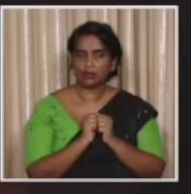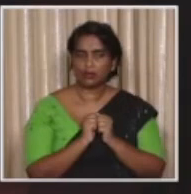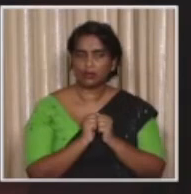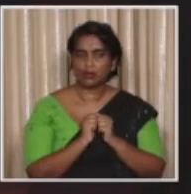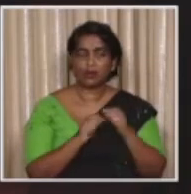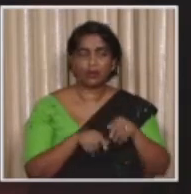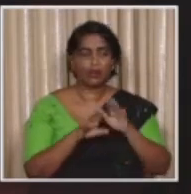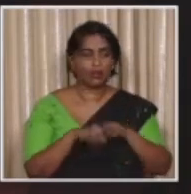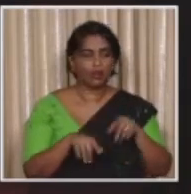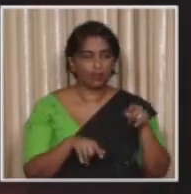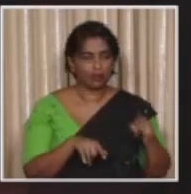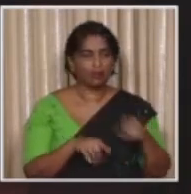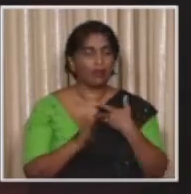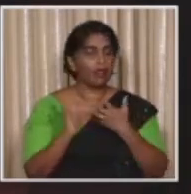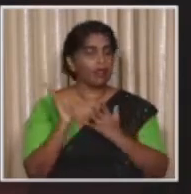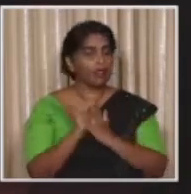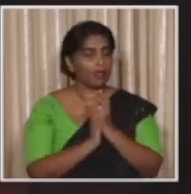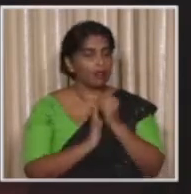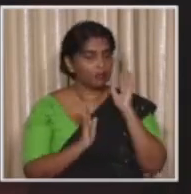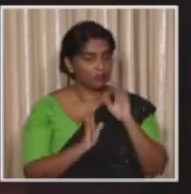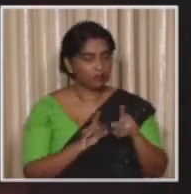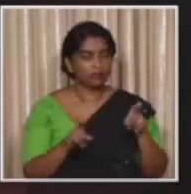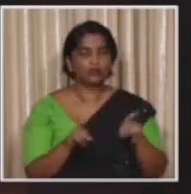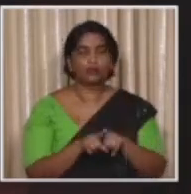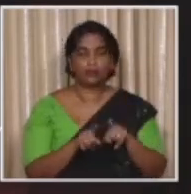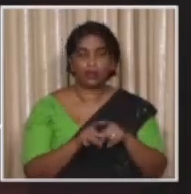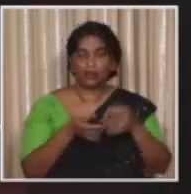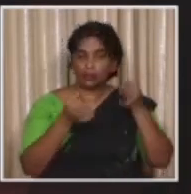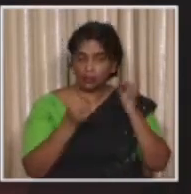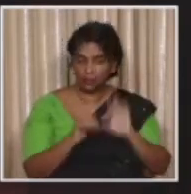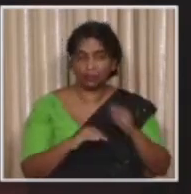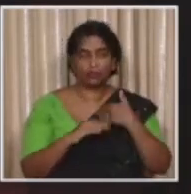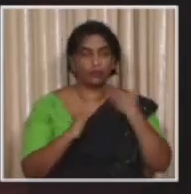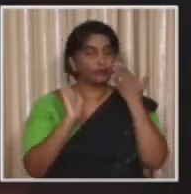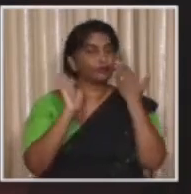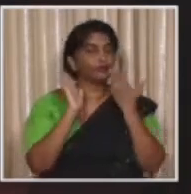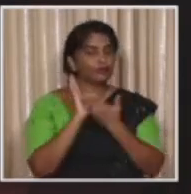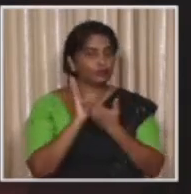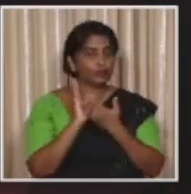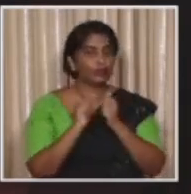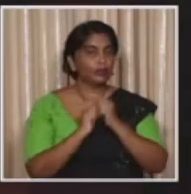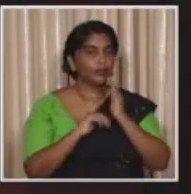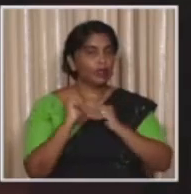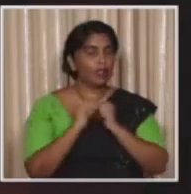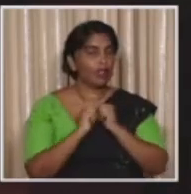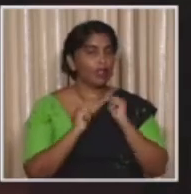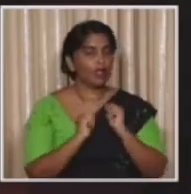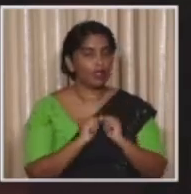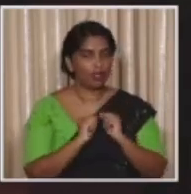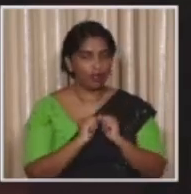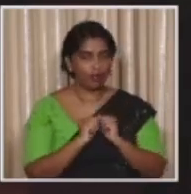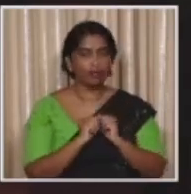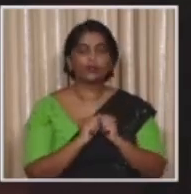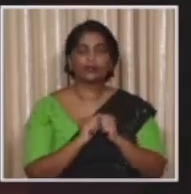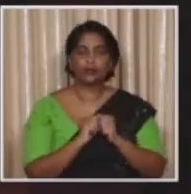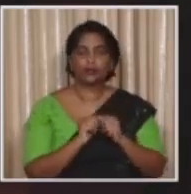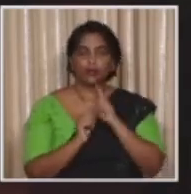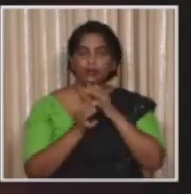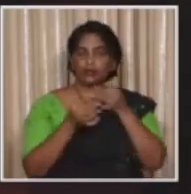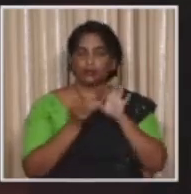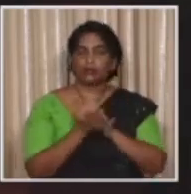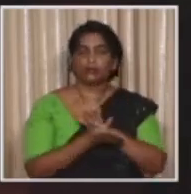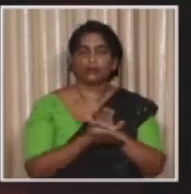ඒ දූ දරුවන්ගේ අයිතිවාසිකම් වෙනුවෙන් නිවැරදි දැක්මක් තුළ කටයුතු කරන්නේ කවුද කියන එක බොහොම